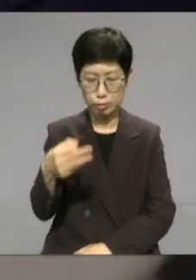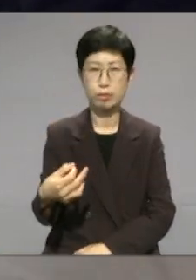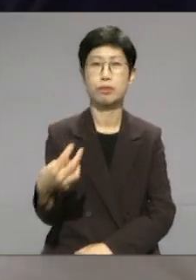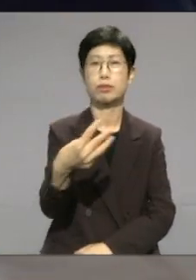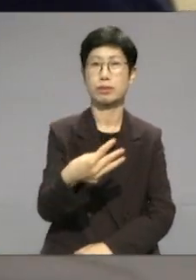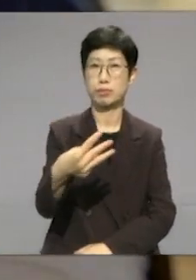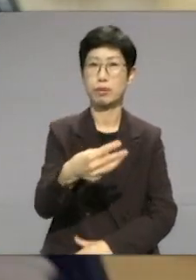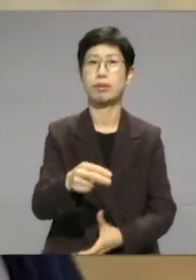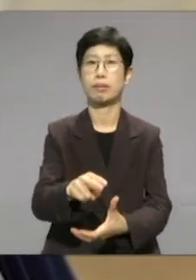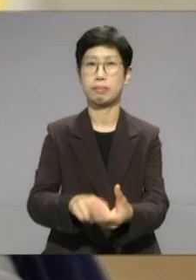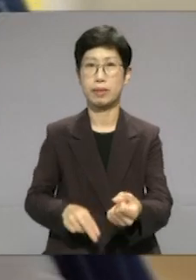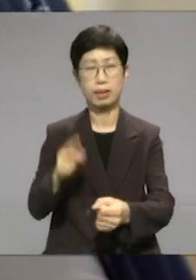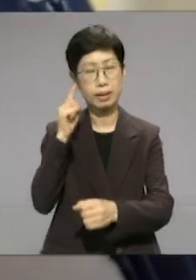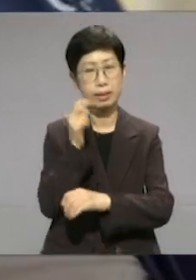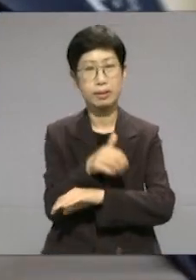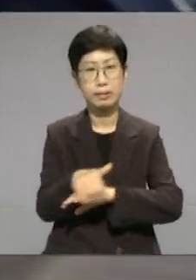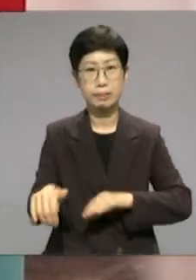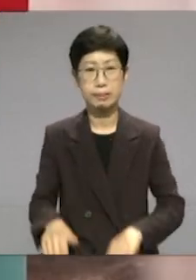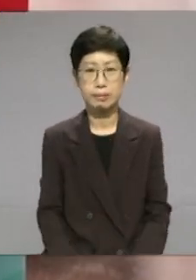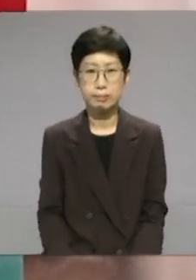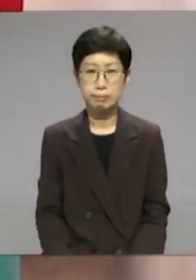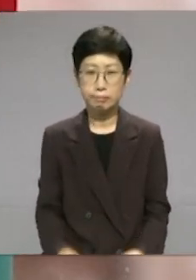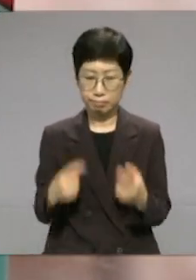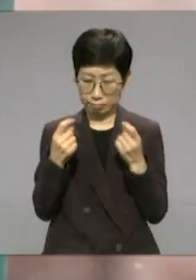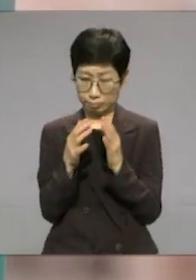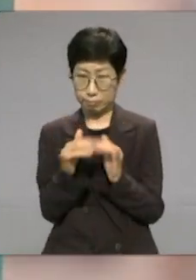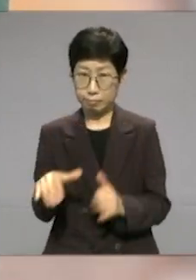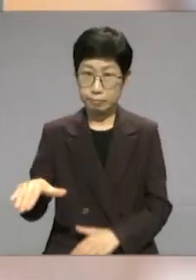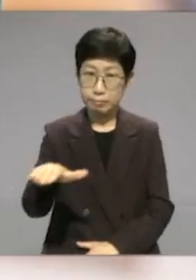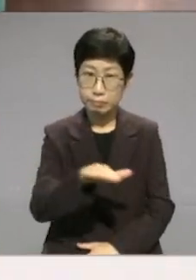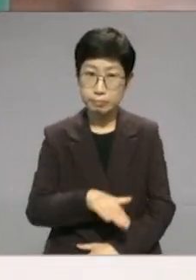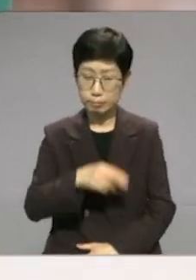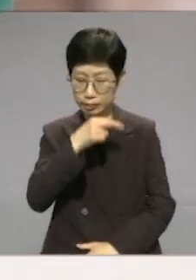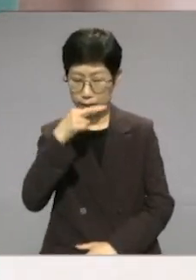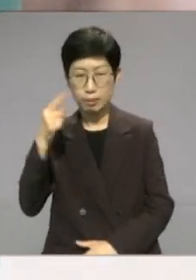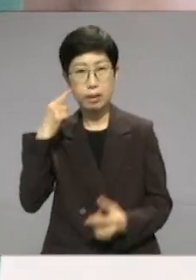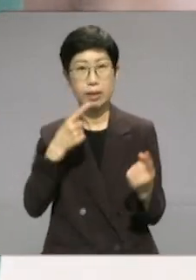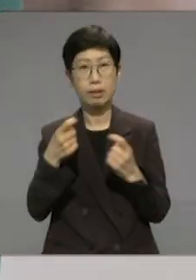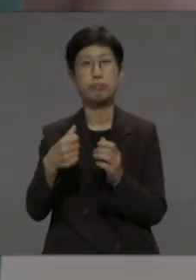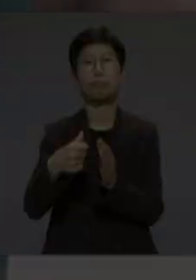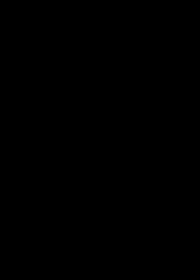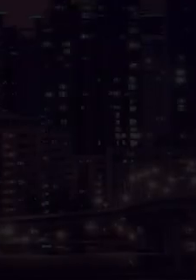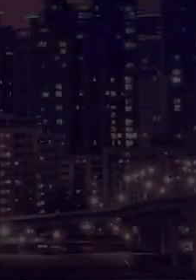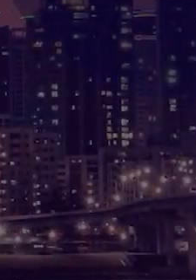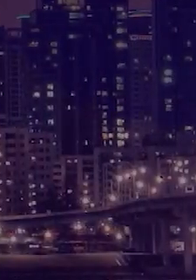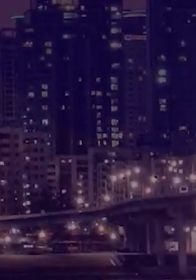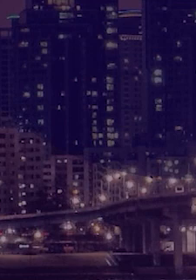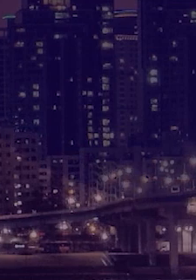3천 원에 판매될 예정. 관광객들에게 향기로운 기념품이 될 것 같네요.